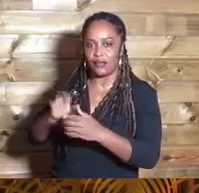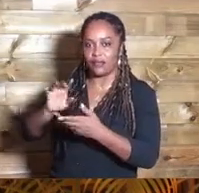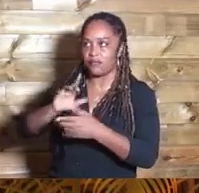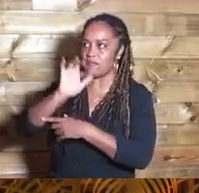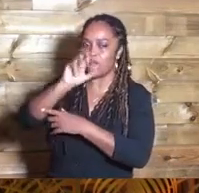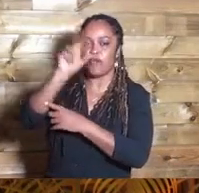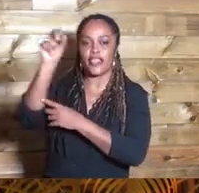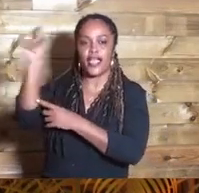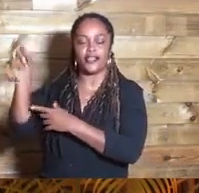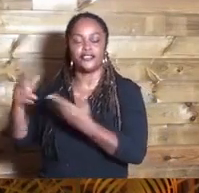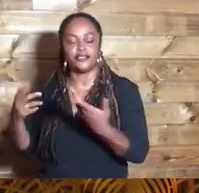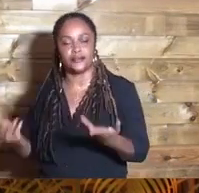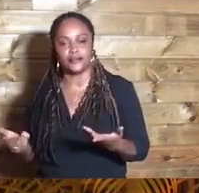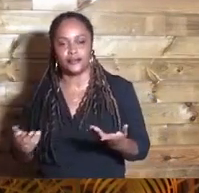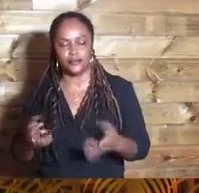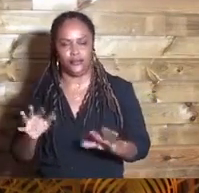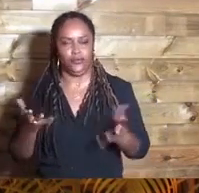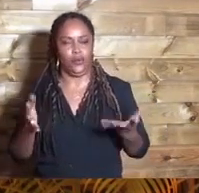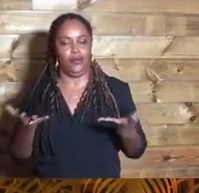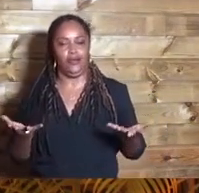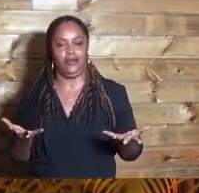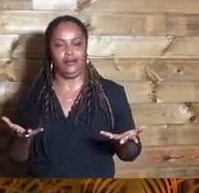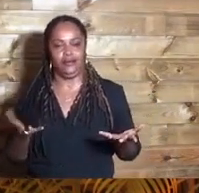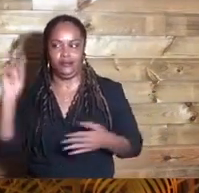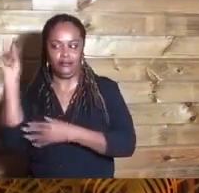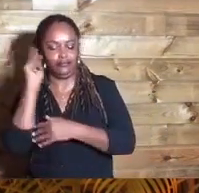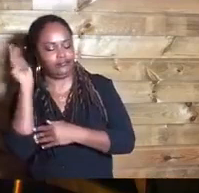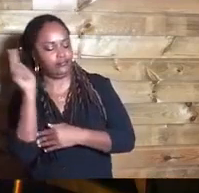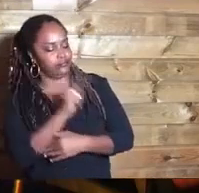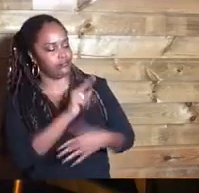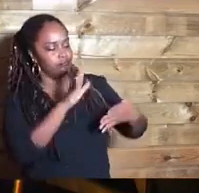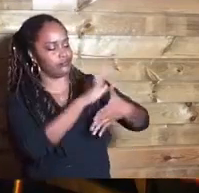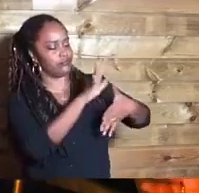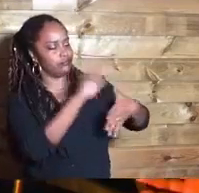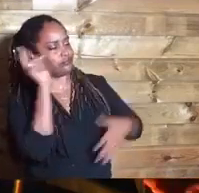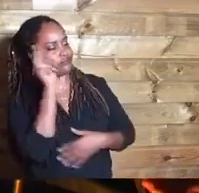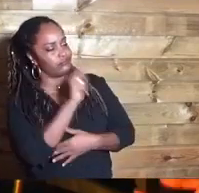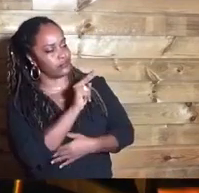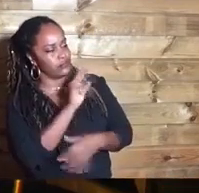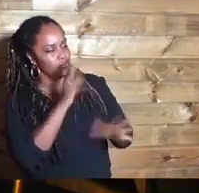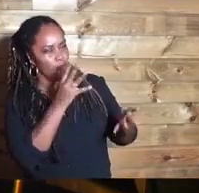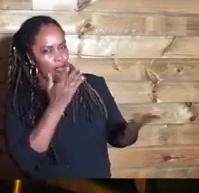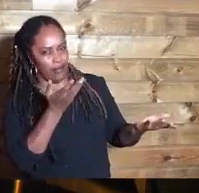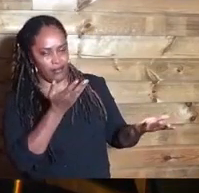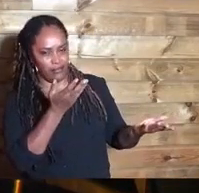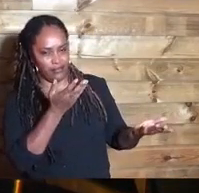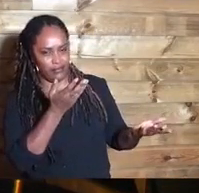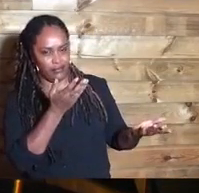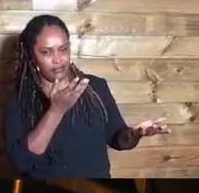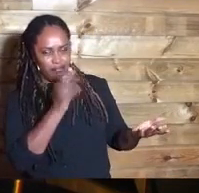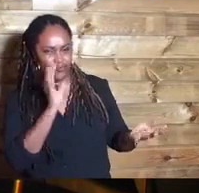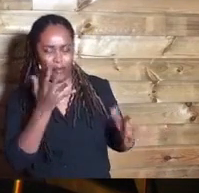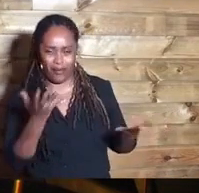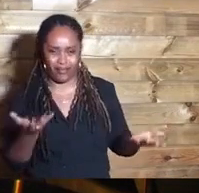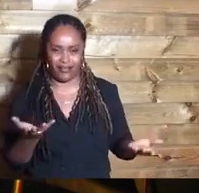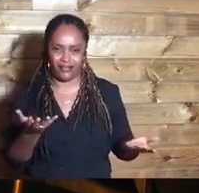France. Qui ont voulu que yo gardent pays en nous, doit être en mi-temps, doit être en zier. Ce n'est pas possible, parce que